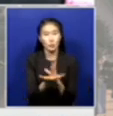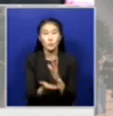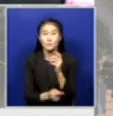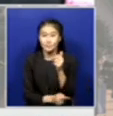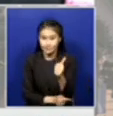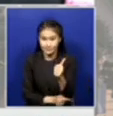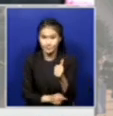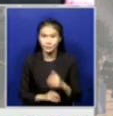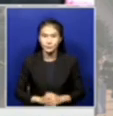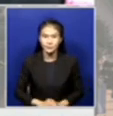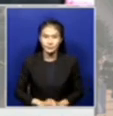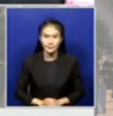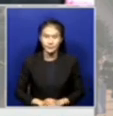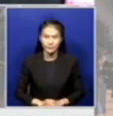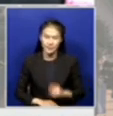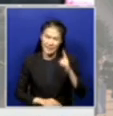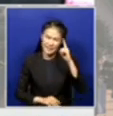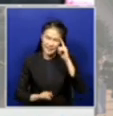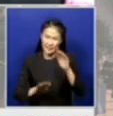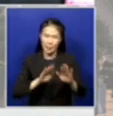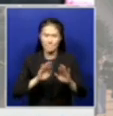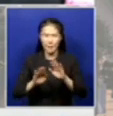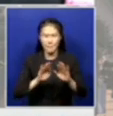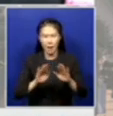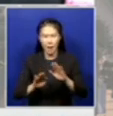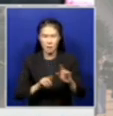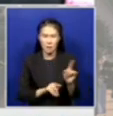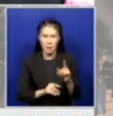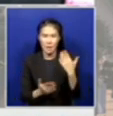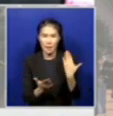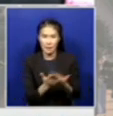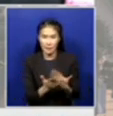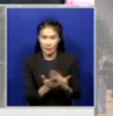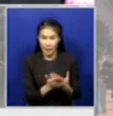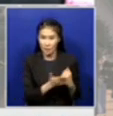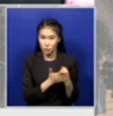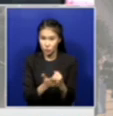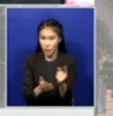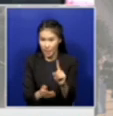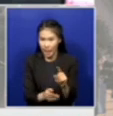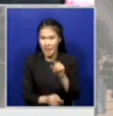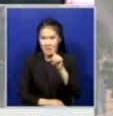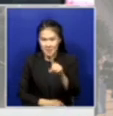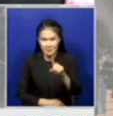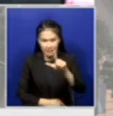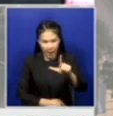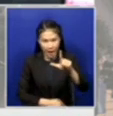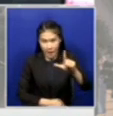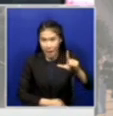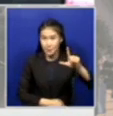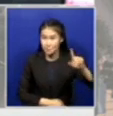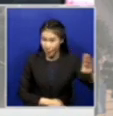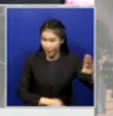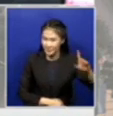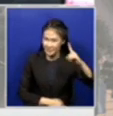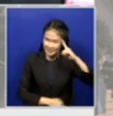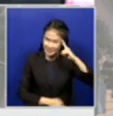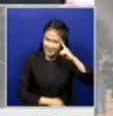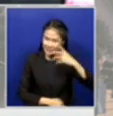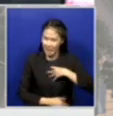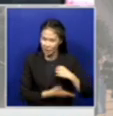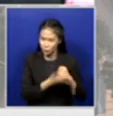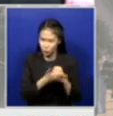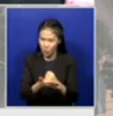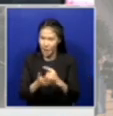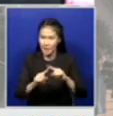ฐซึ่งประมาณการเนี่ยนะครับว่าจะต้องใช้เงินเพื่อการนี้เนี่ยประมาณ1ล้านล้านบาทแต่ก็ไม่สามารถที่จะดำเนิน